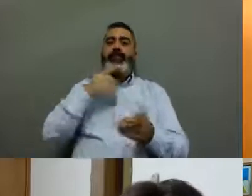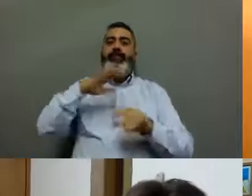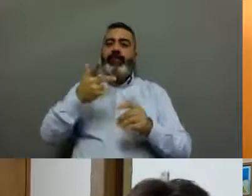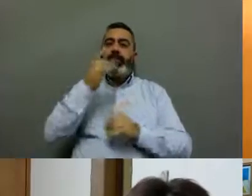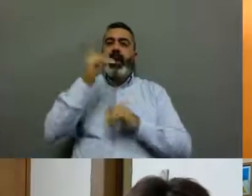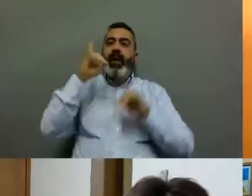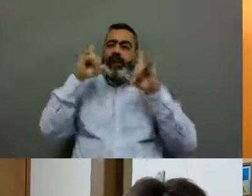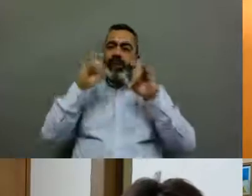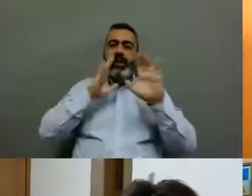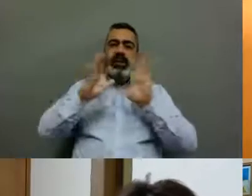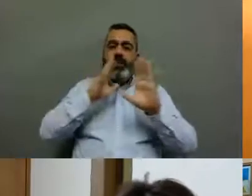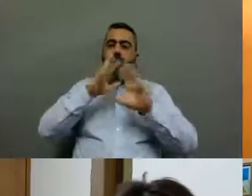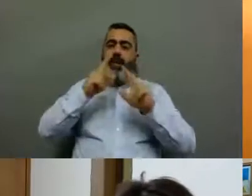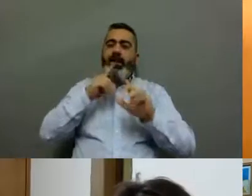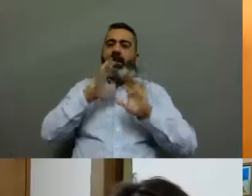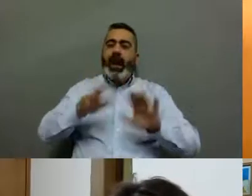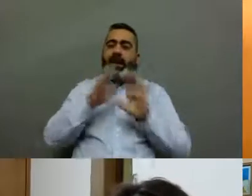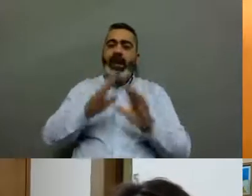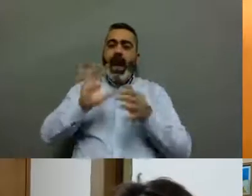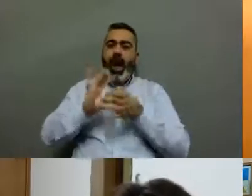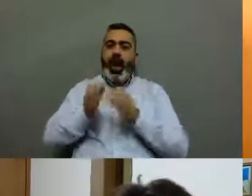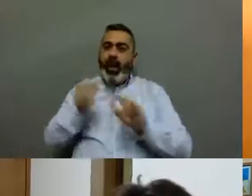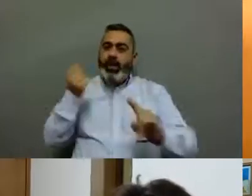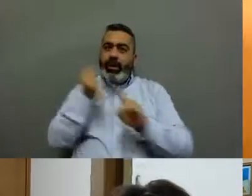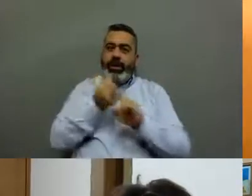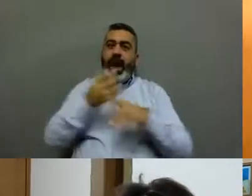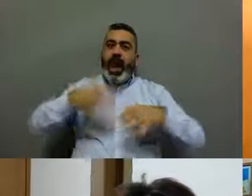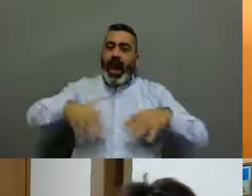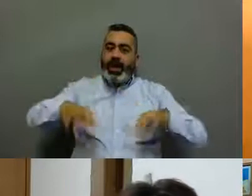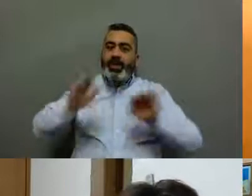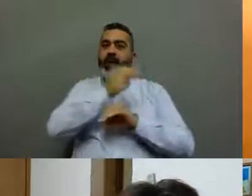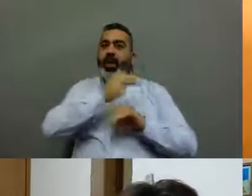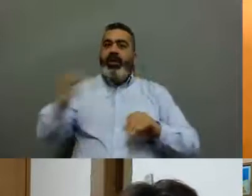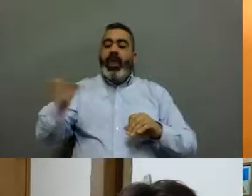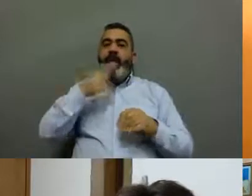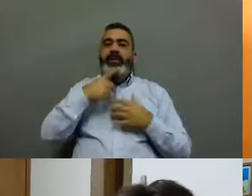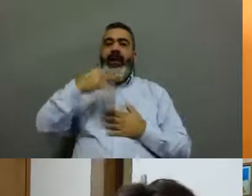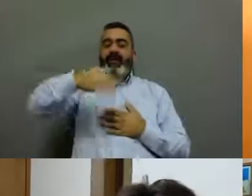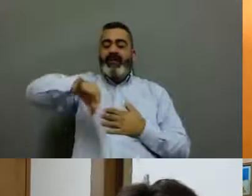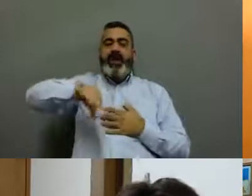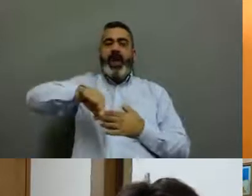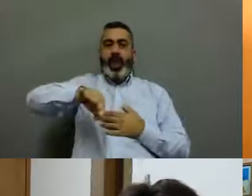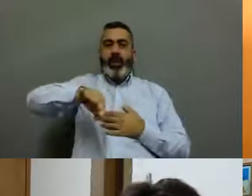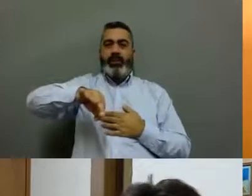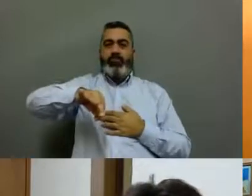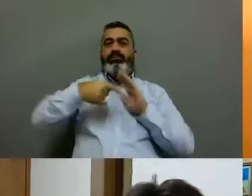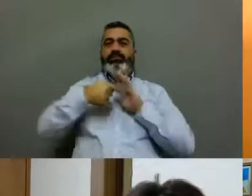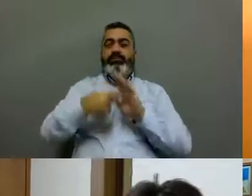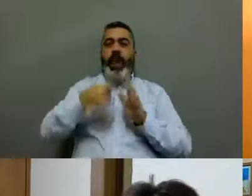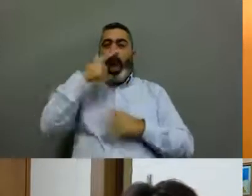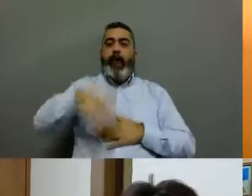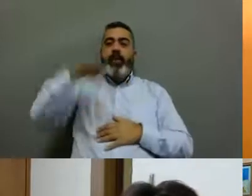συλλογικότητες και οργανώσεις, αρχίζει πλέον και η έννοια του προσδιορισμού του φύλου και της επιλογής του